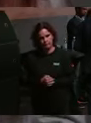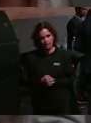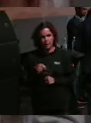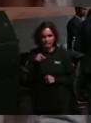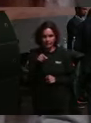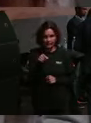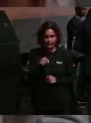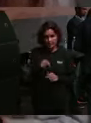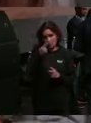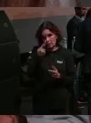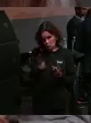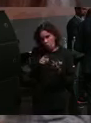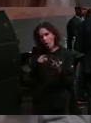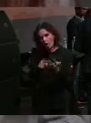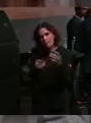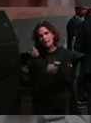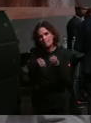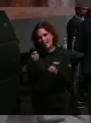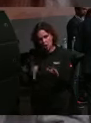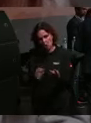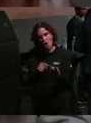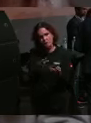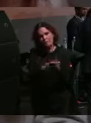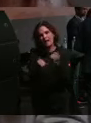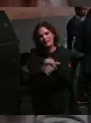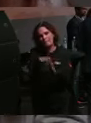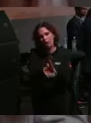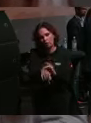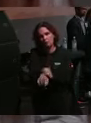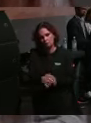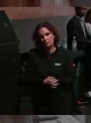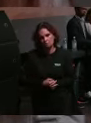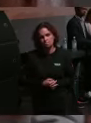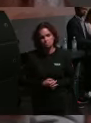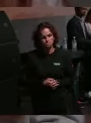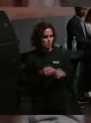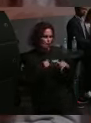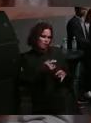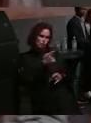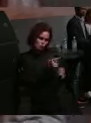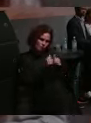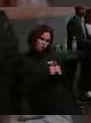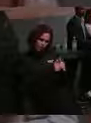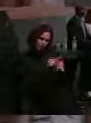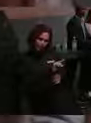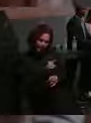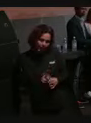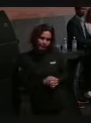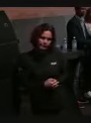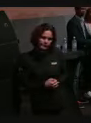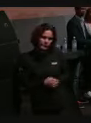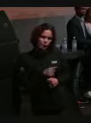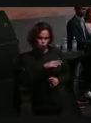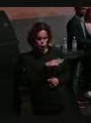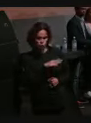tog 2 av Melkøya, som også lå I planer på det tidspunktet. Men da, sant, for du har fulgt det lenge, og synes